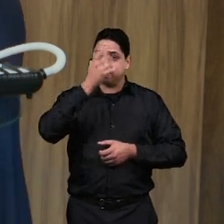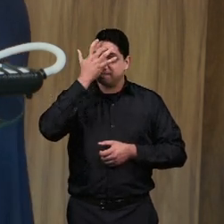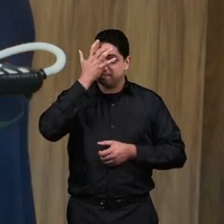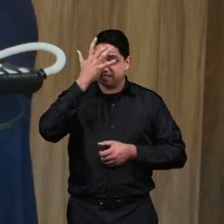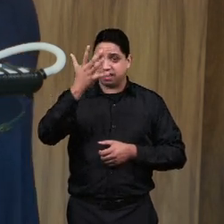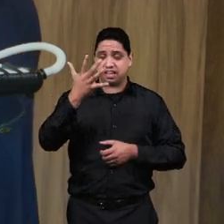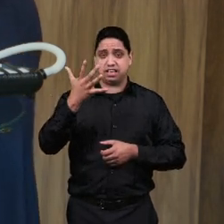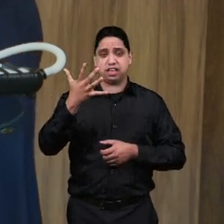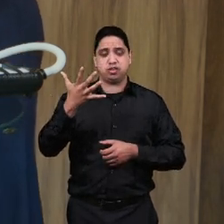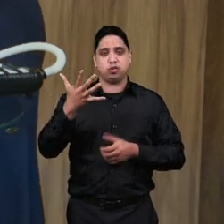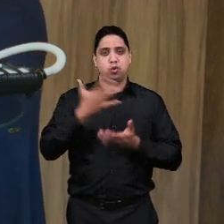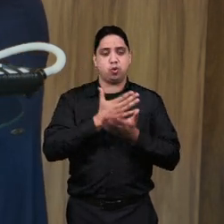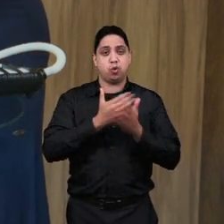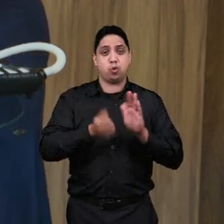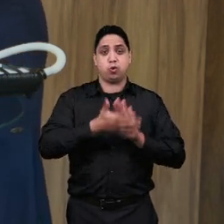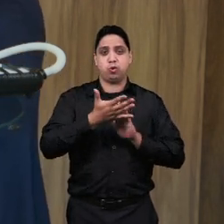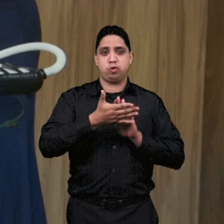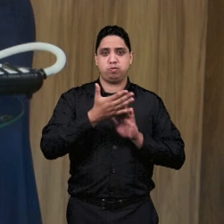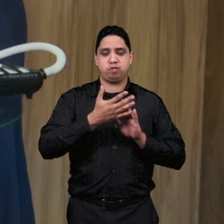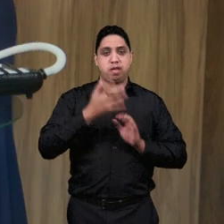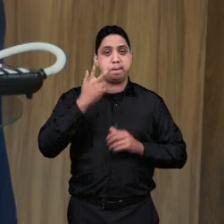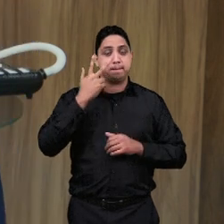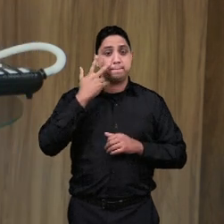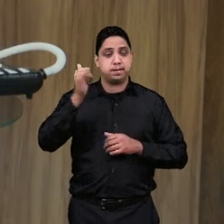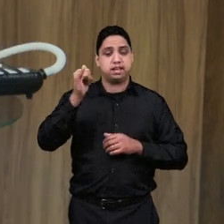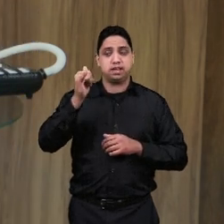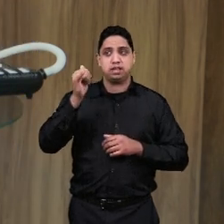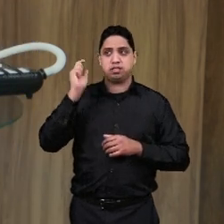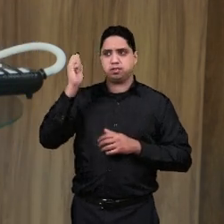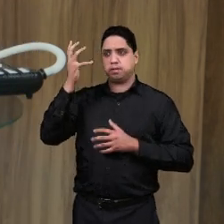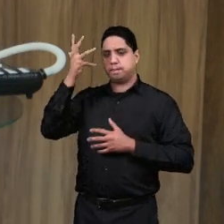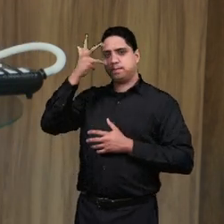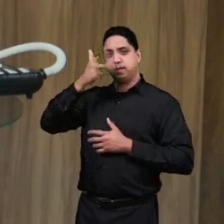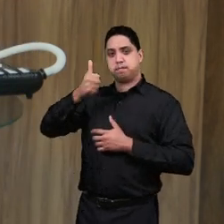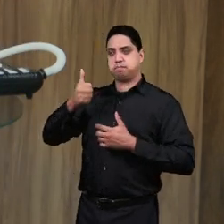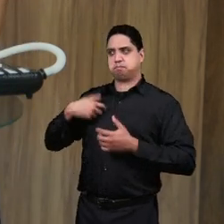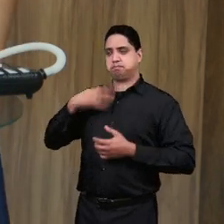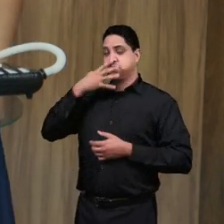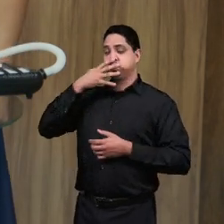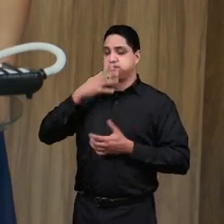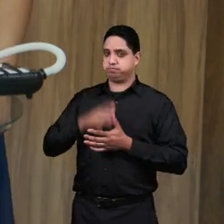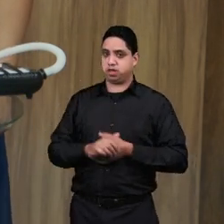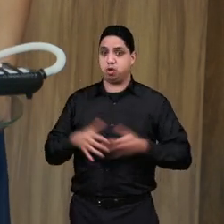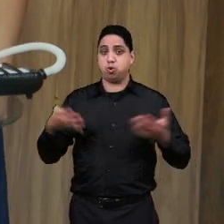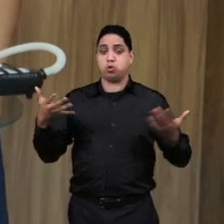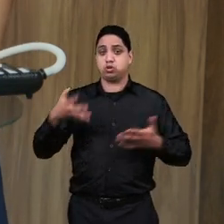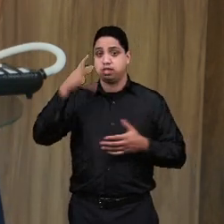de la louange Père, ta bonté m'admire. Aujourd'hui, nous allons apprendre dans